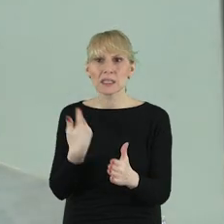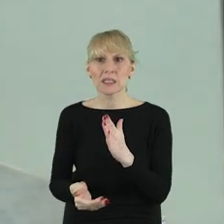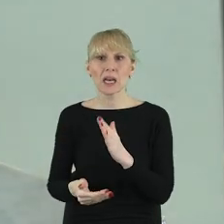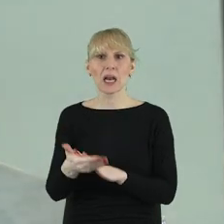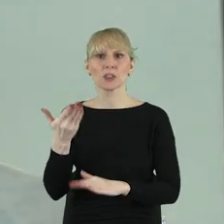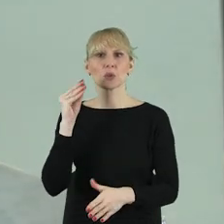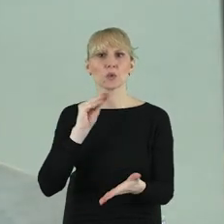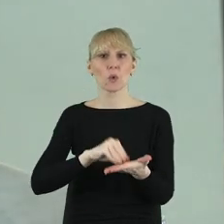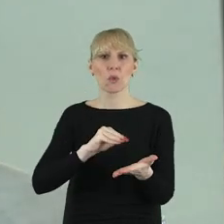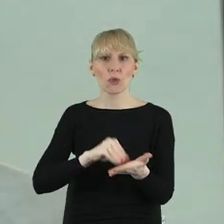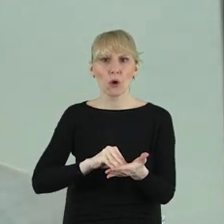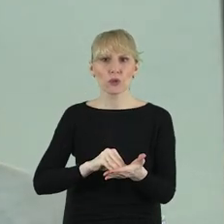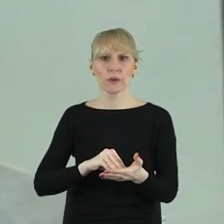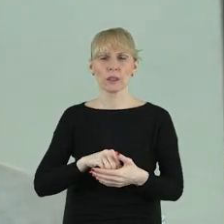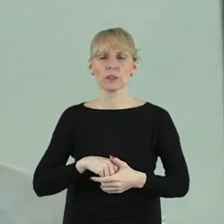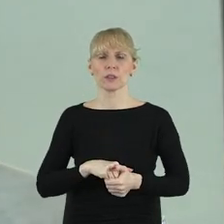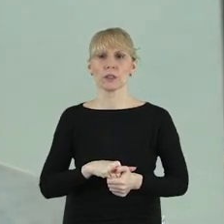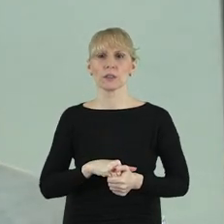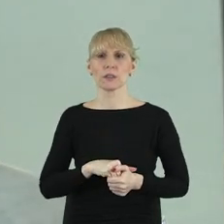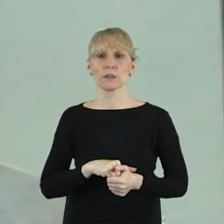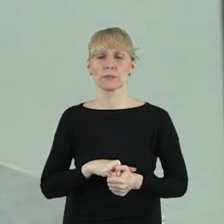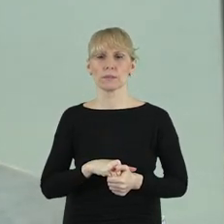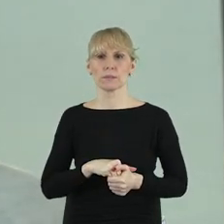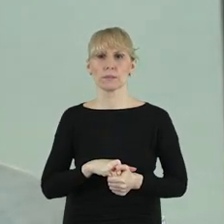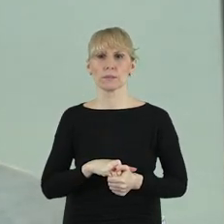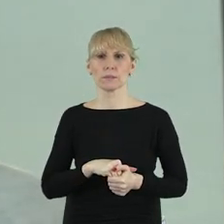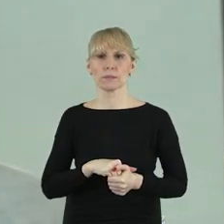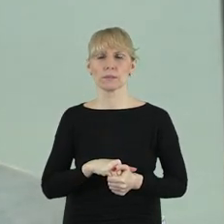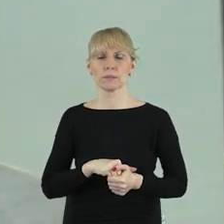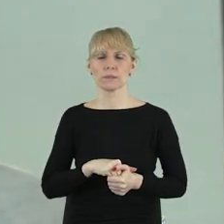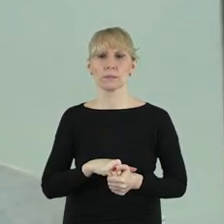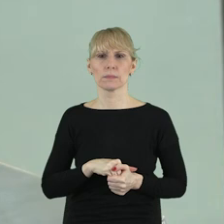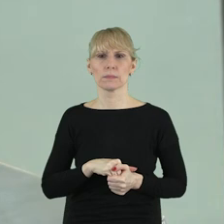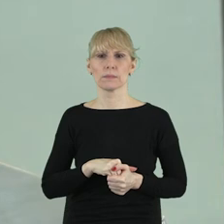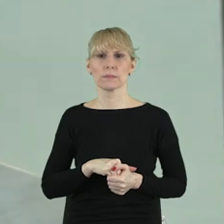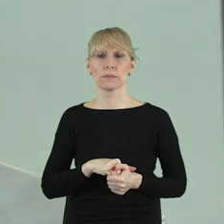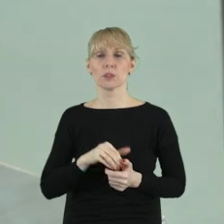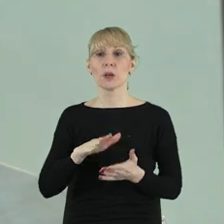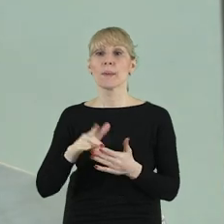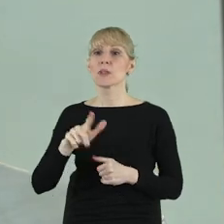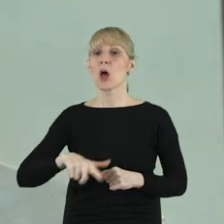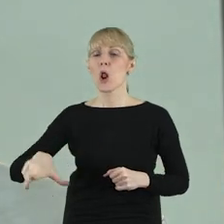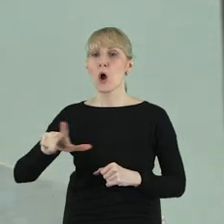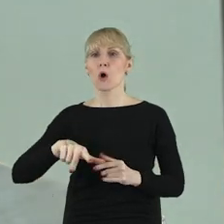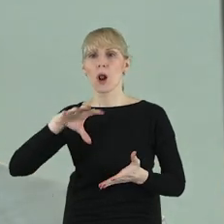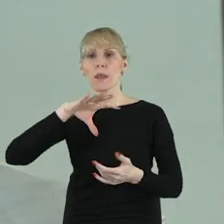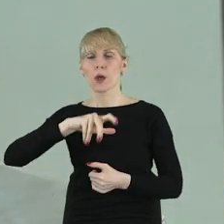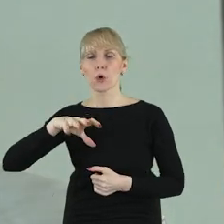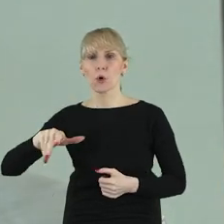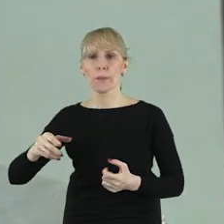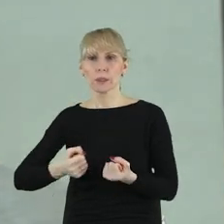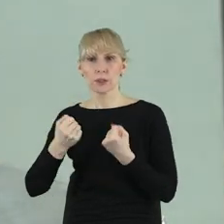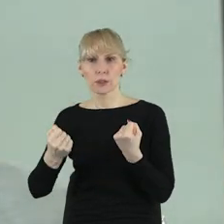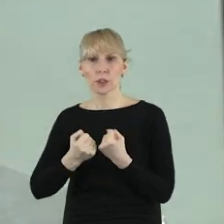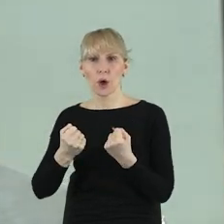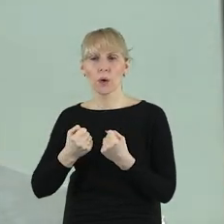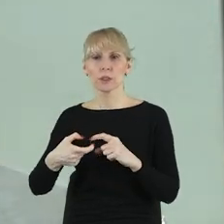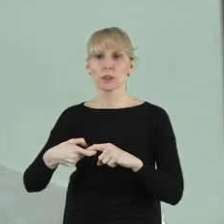zaprzepaścić ich doświadczenie, tak aby to lokalne grupy działania